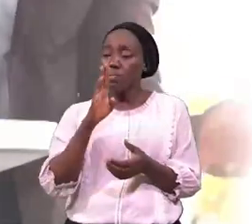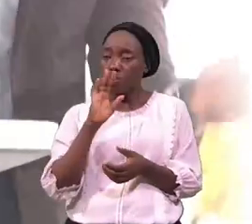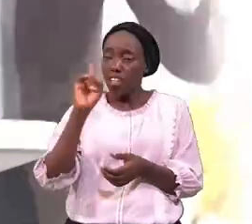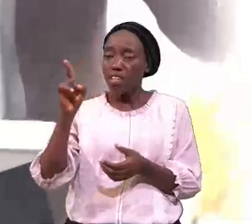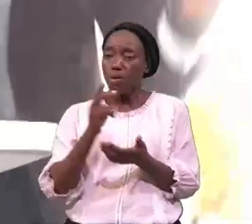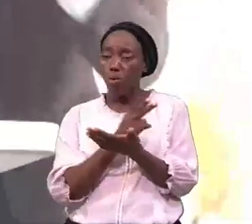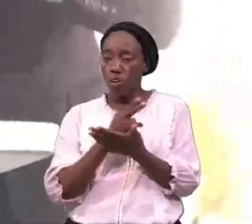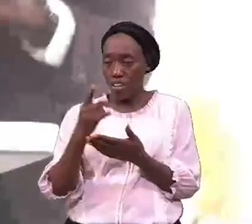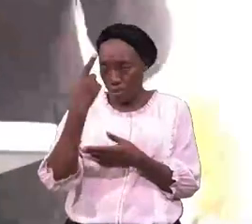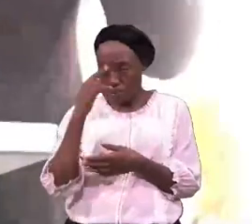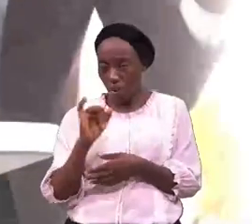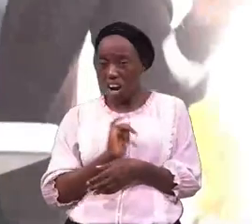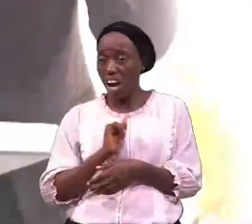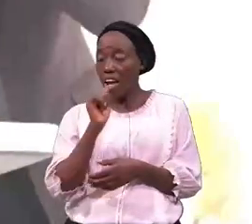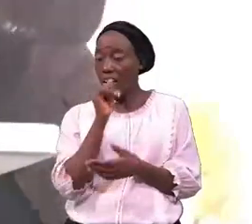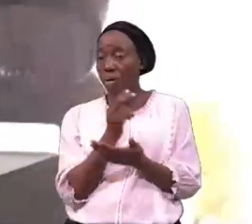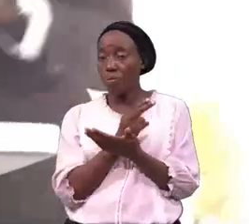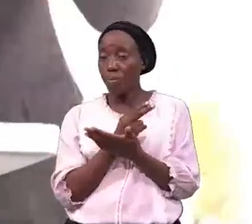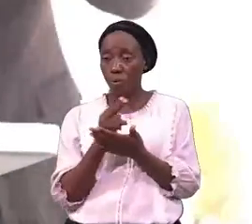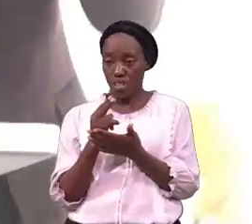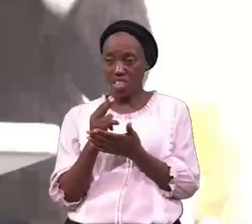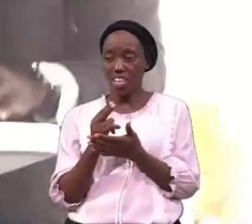Soyez saints car je suis saint.